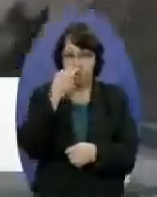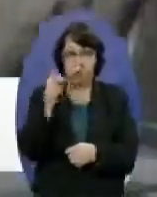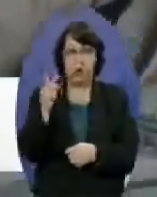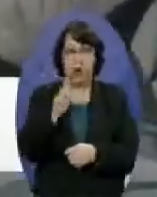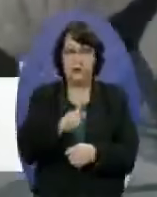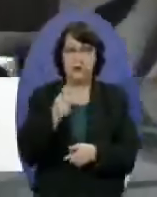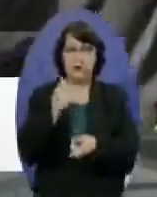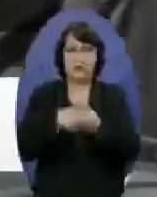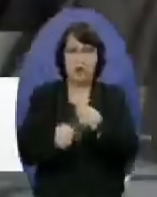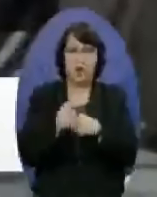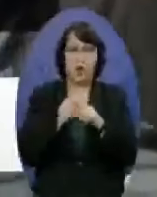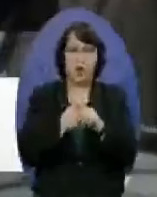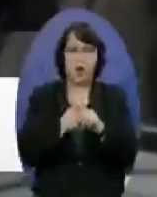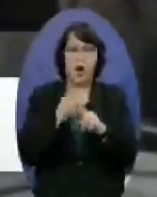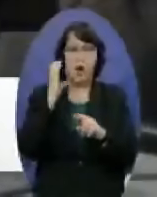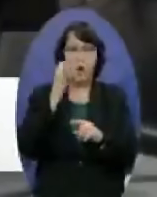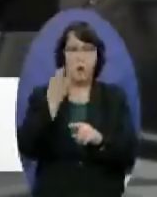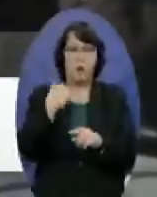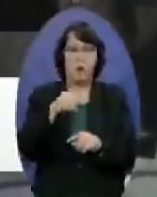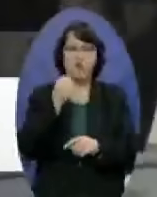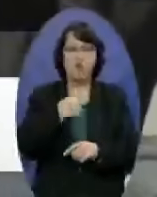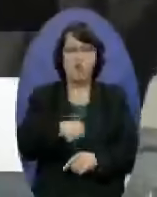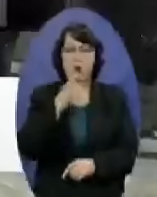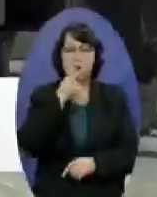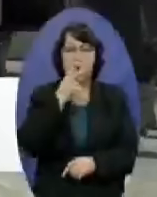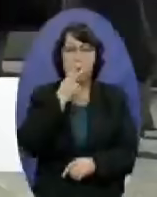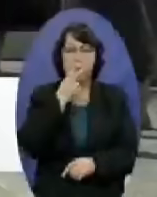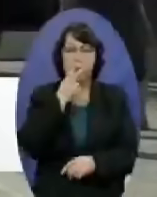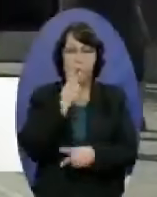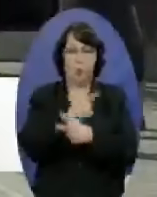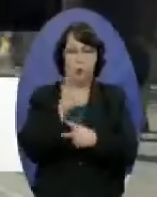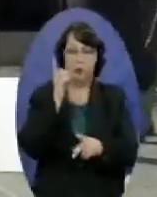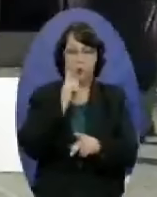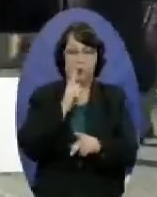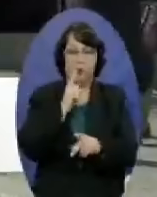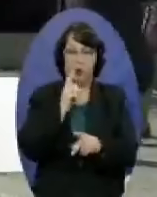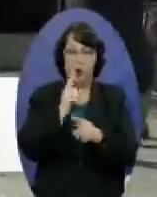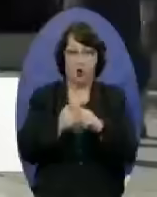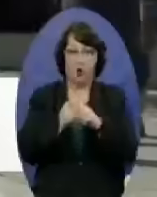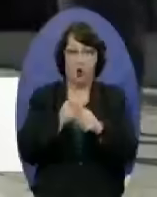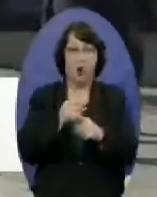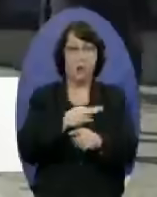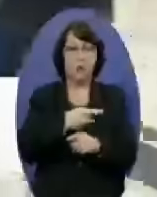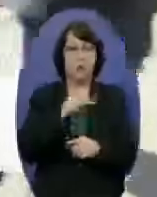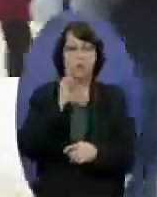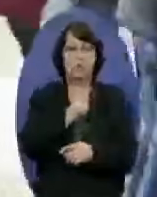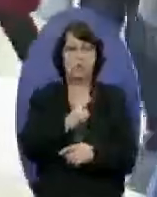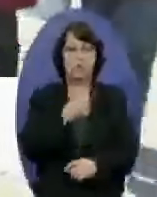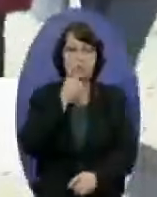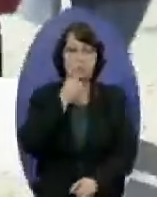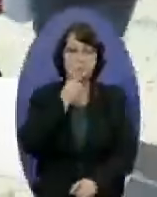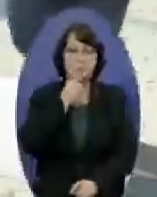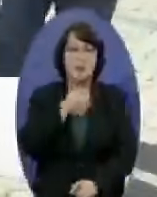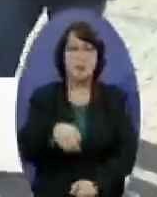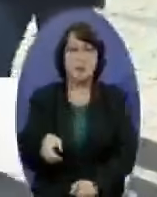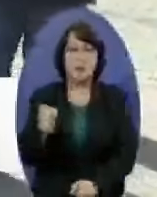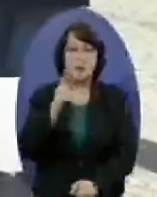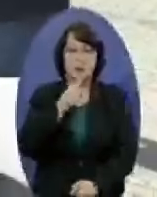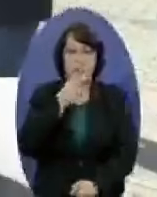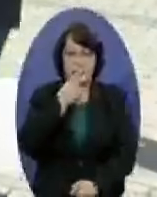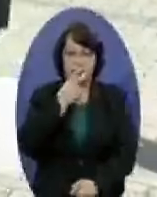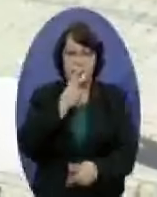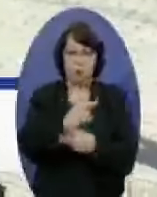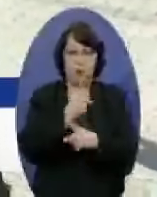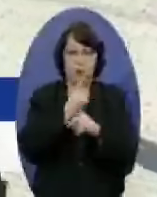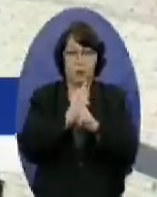хориглох, зорчигч тээврийн буудлын дээр тамхи татахыг хориглох заалтуудыг ч мөн манай зарим мэргэн зөрчиж байгааг та харж байна. За тамхины үлүүд билүүж байгаа юм